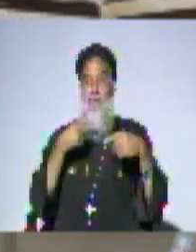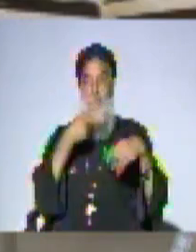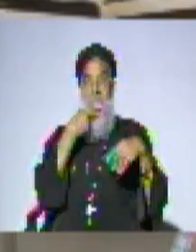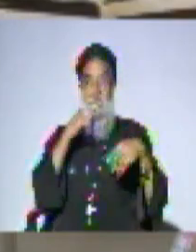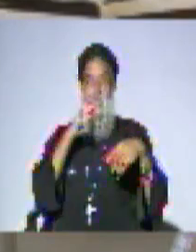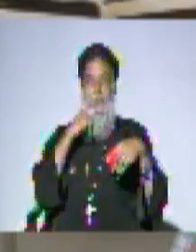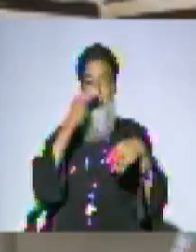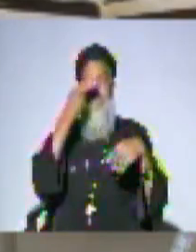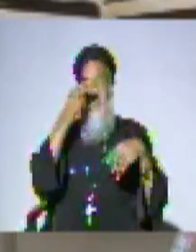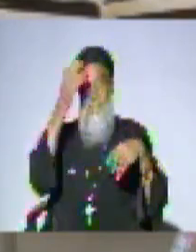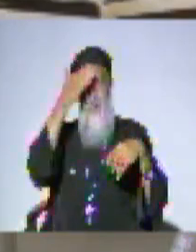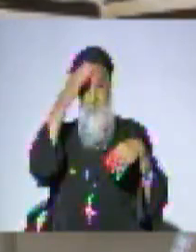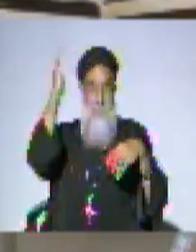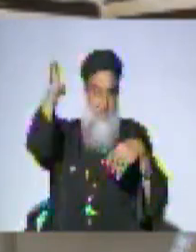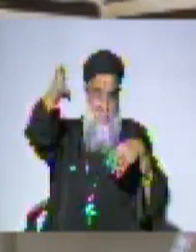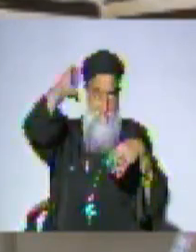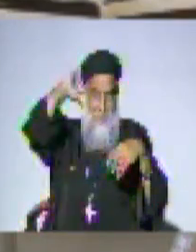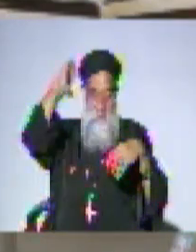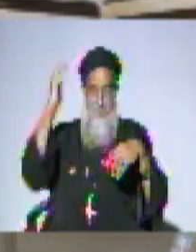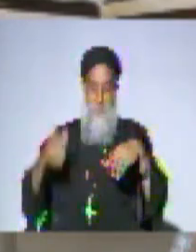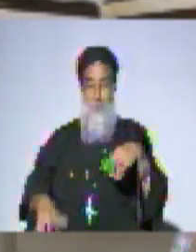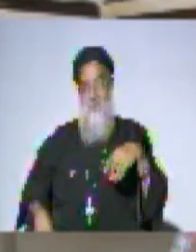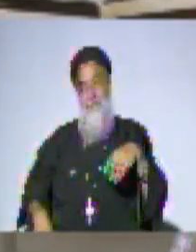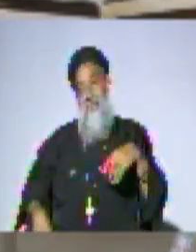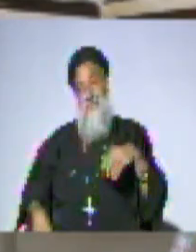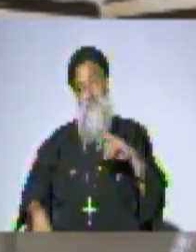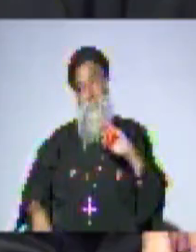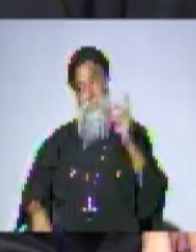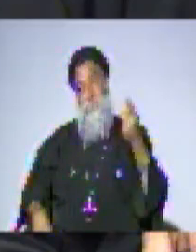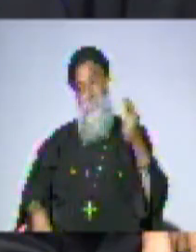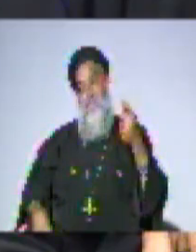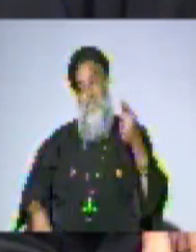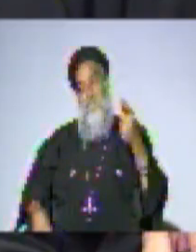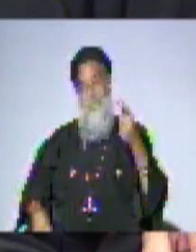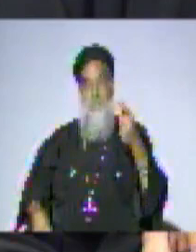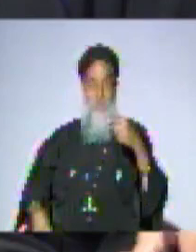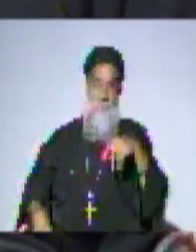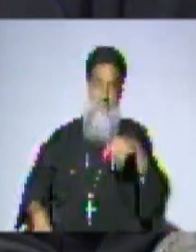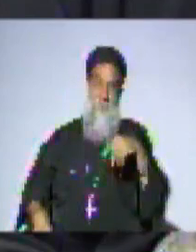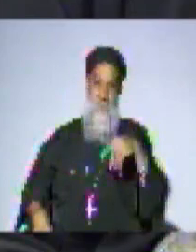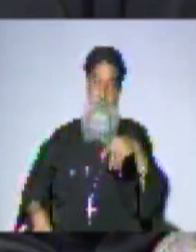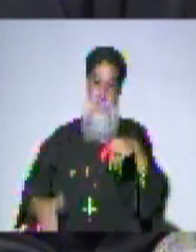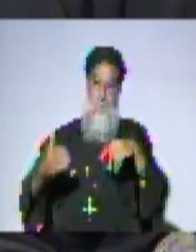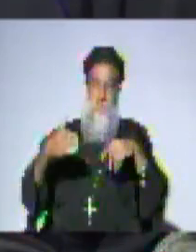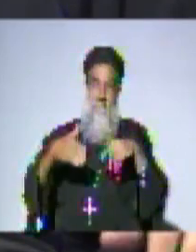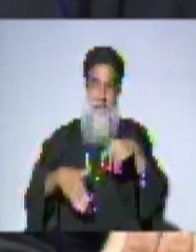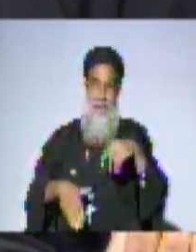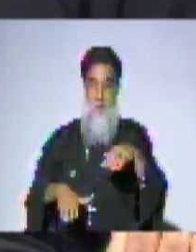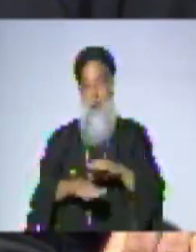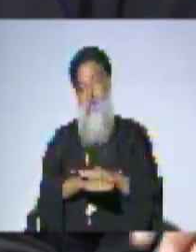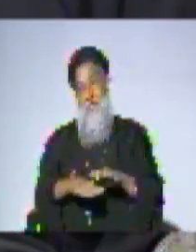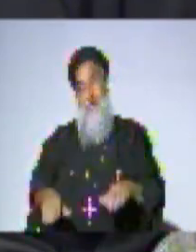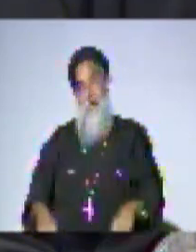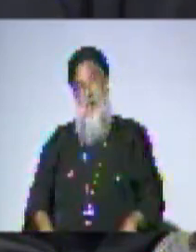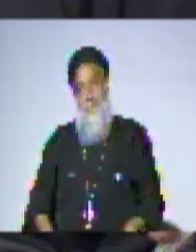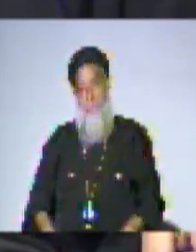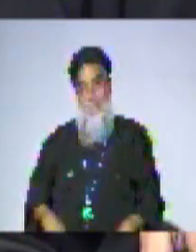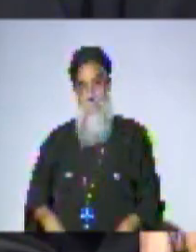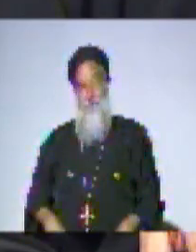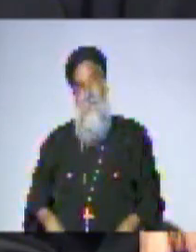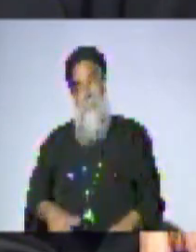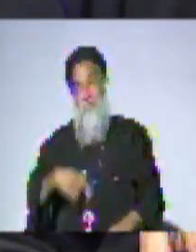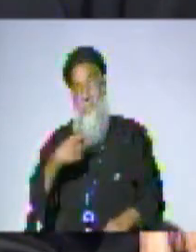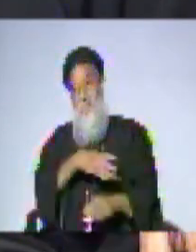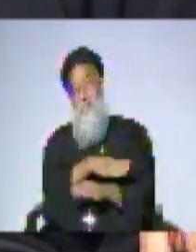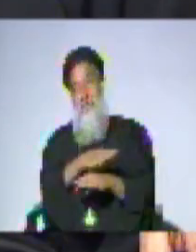إشارة للرياء بالضبط كده. يا سيدنا برضو ما تحت الأرض كان البابا شنودة سألوه